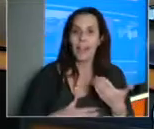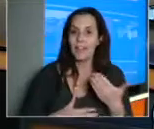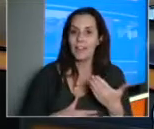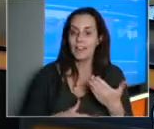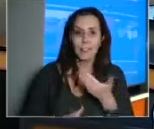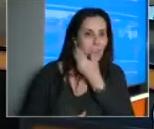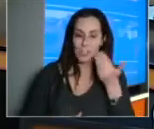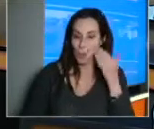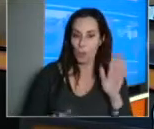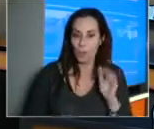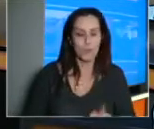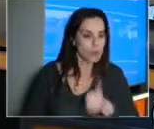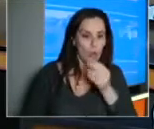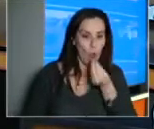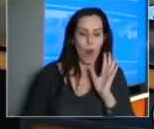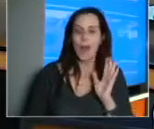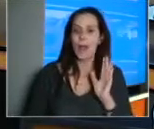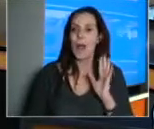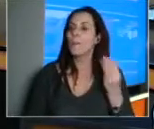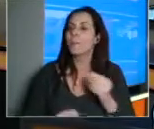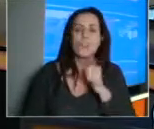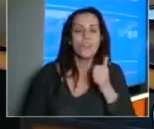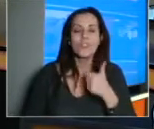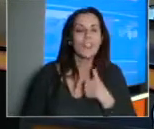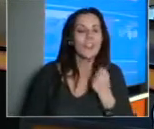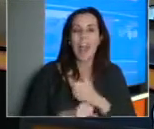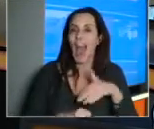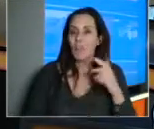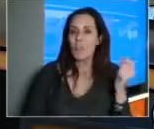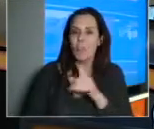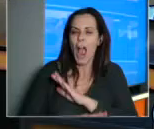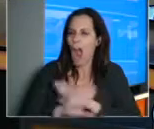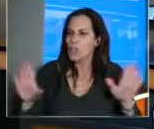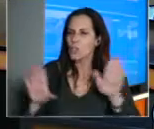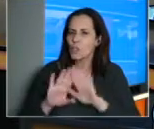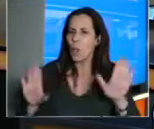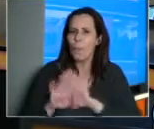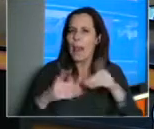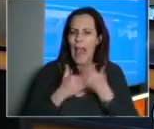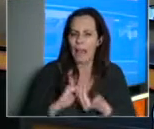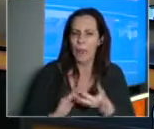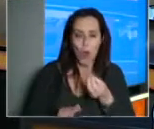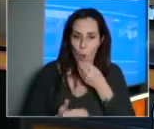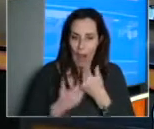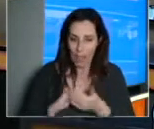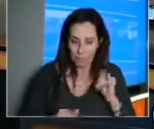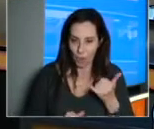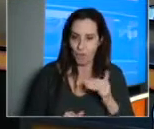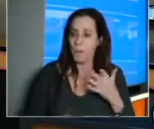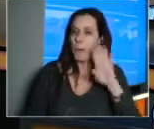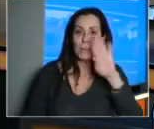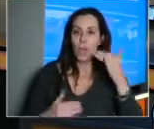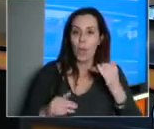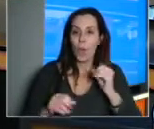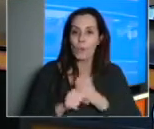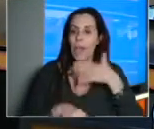צום יום כיפור? שותה, אוכל. יפה. ומה הדבר הראשון שאנחנו נעשה אחרי שבוע שלם של בלי חמץ בפסח? נאכל לחם. אז מה ביבי